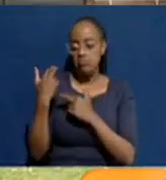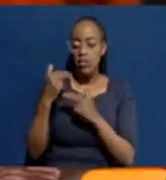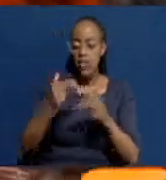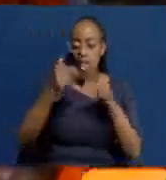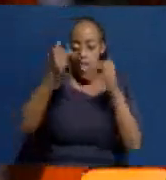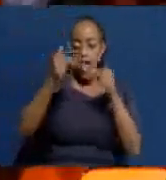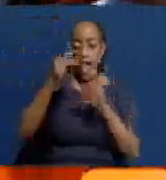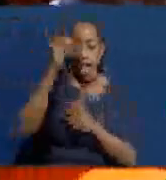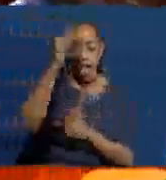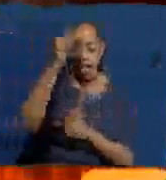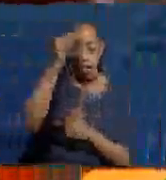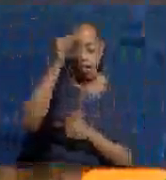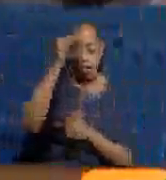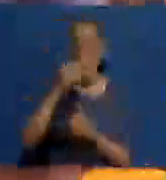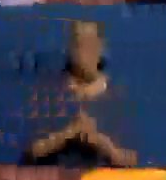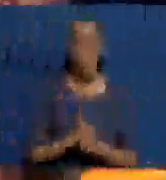juu.